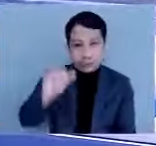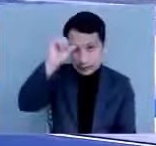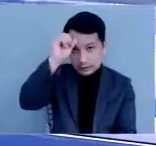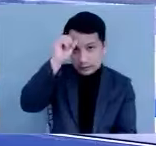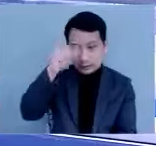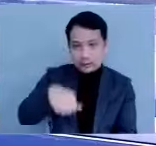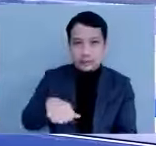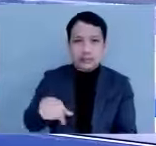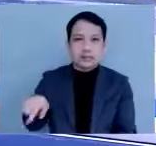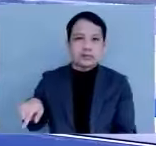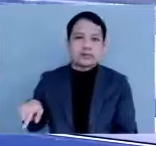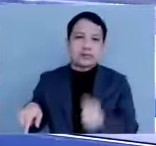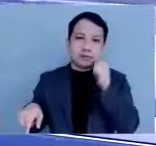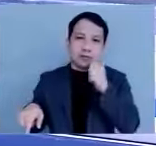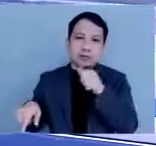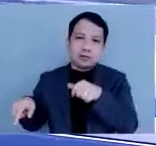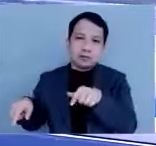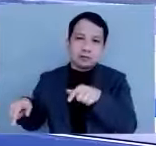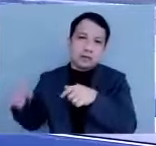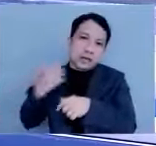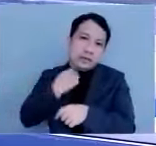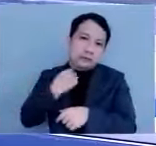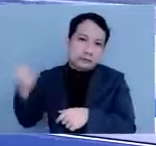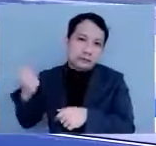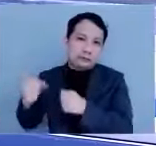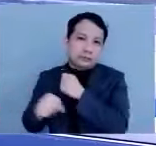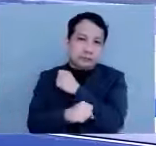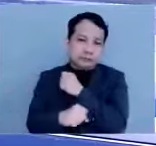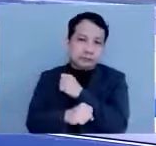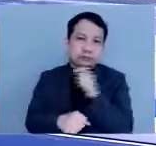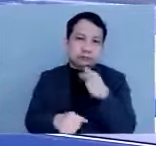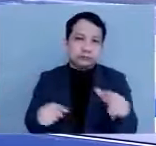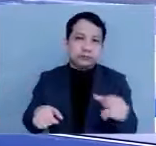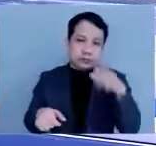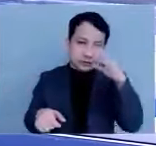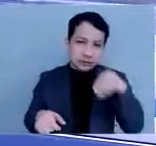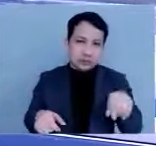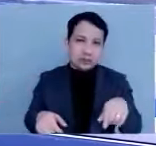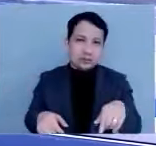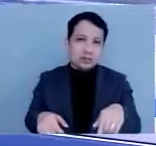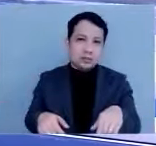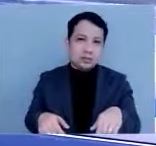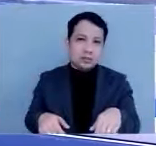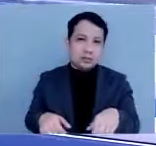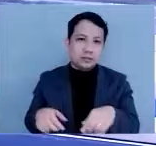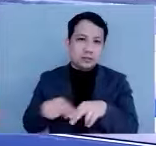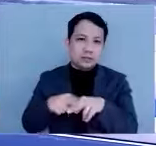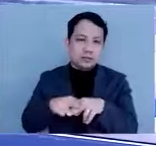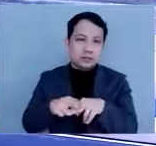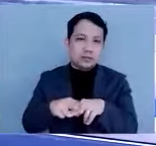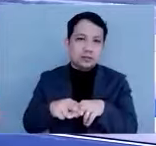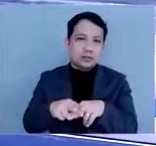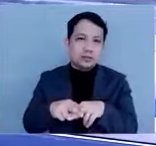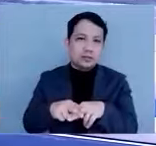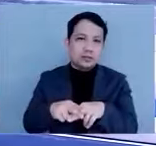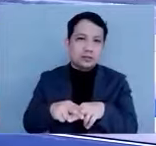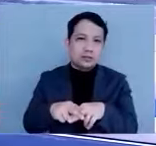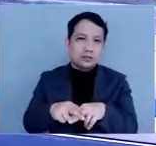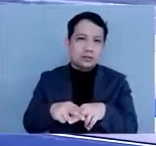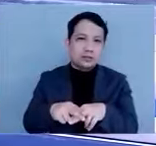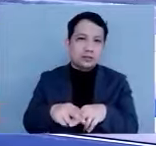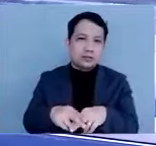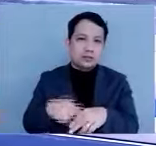ng motorsiklo ang isang babaeng hinablutan ng gintong kwintas. Habang lalaki namang naghabol sa papalis ng tren ay nakalagkad din.